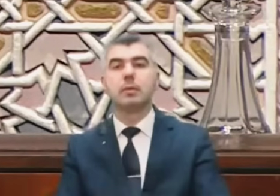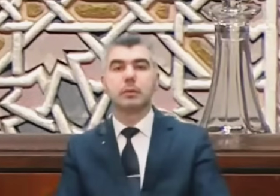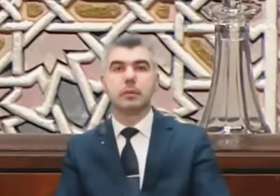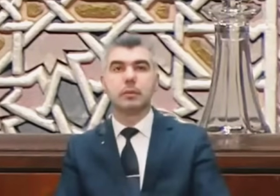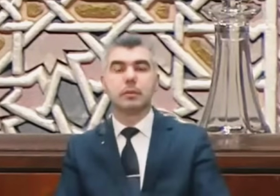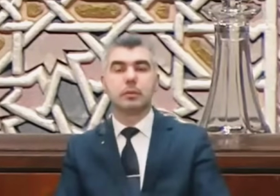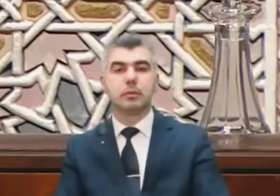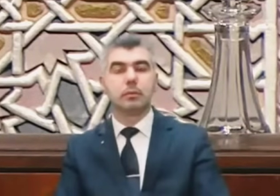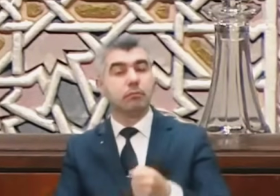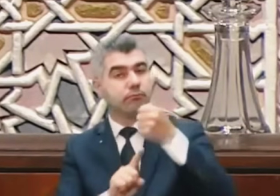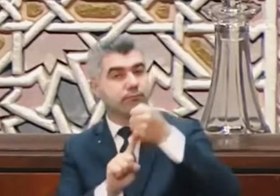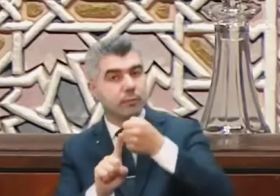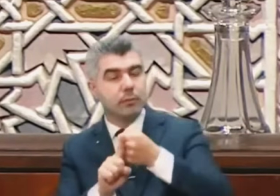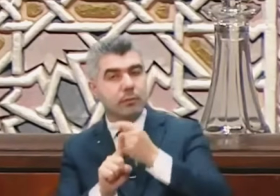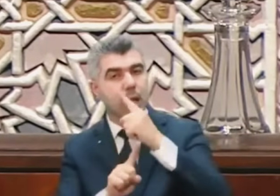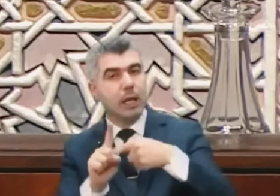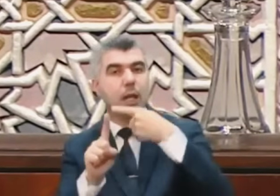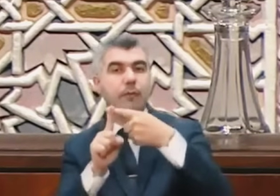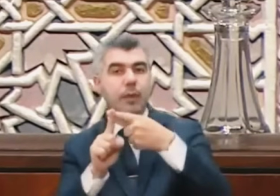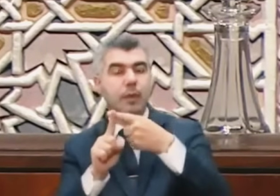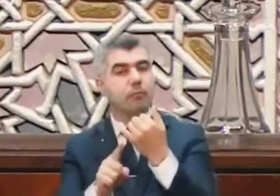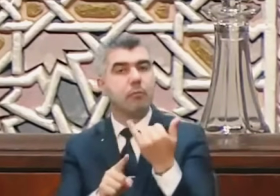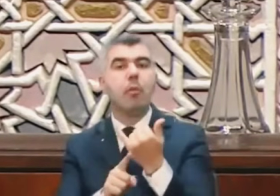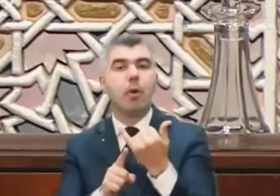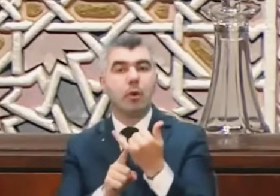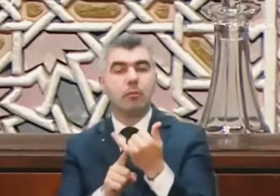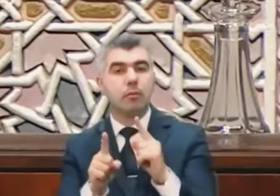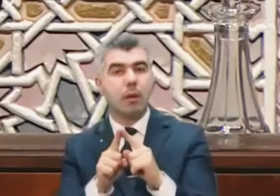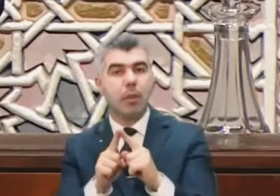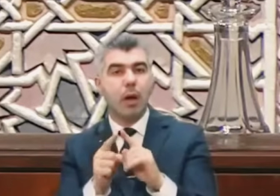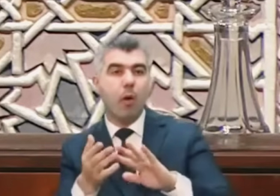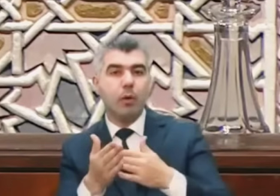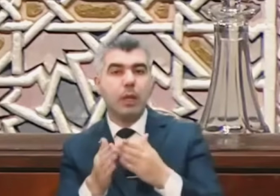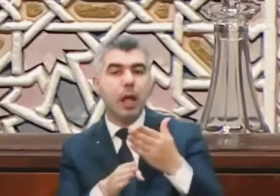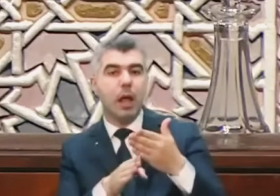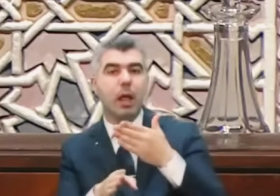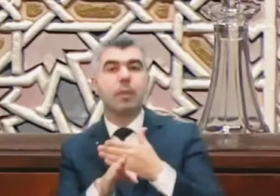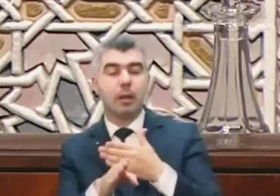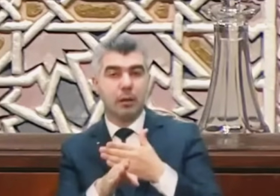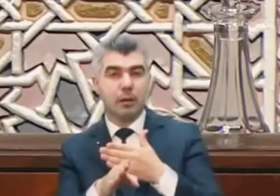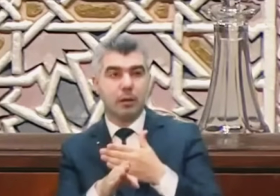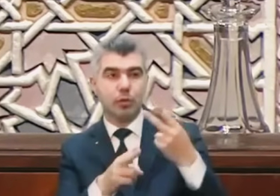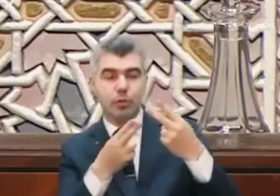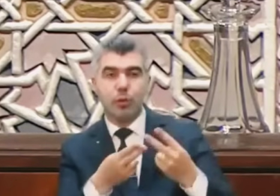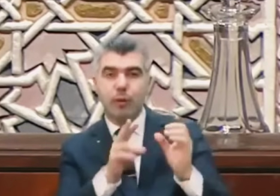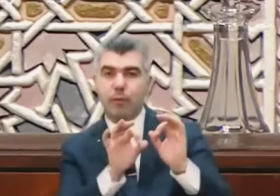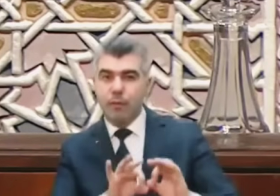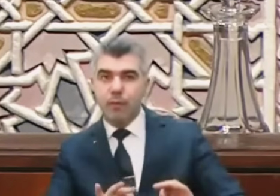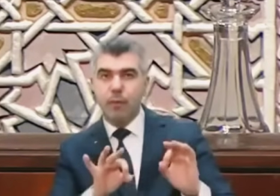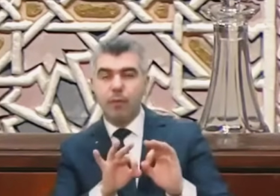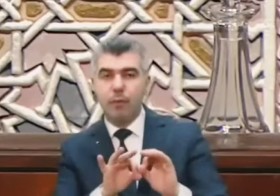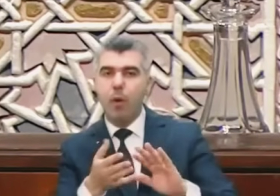بدل جهد إضافي لتدارك التقصير السابق حفاظا